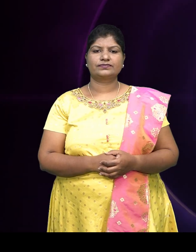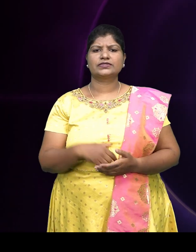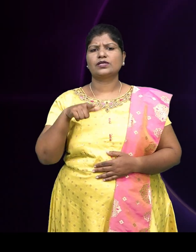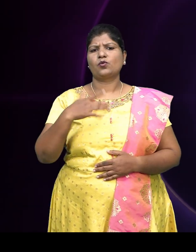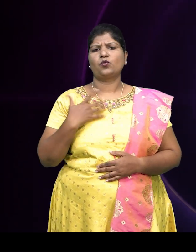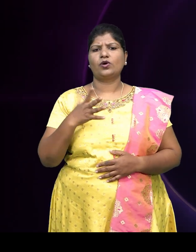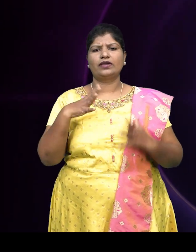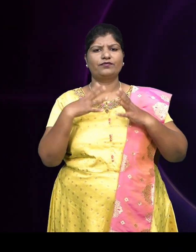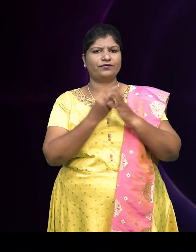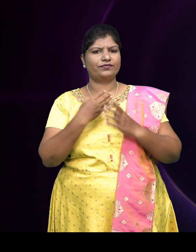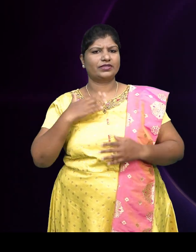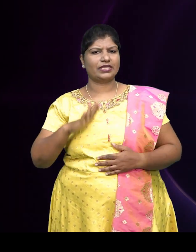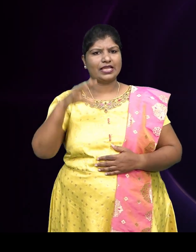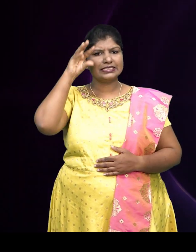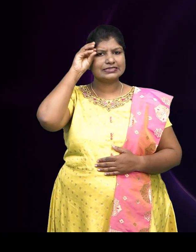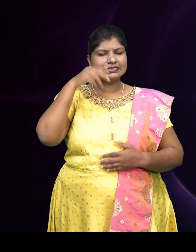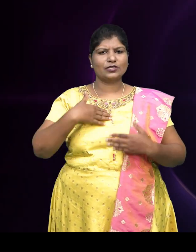अब तक हमने क्या सीखा?